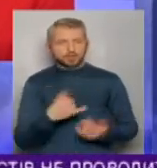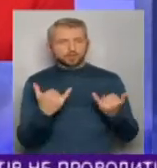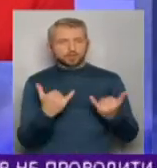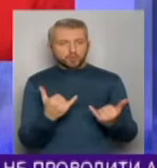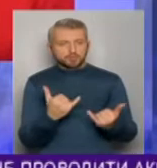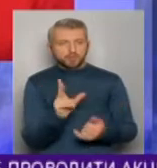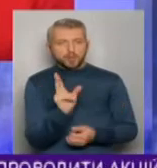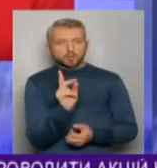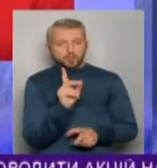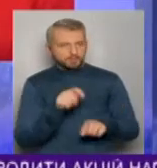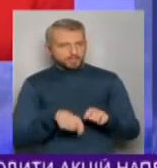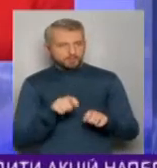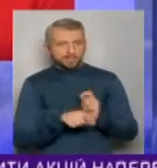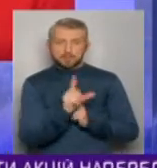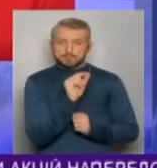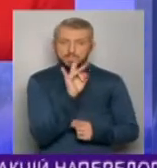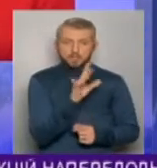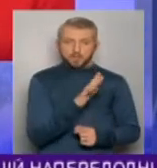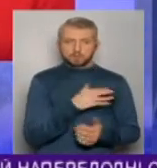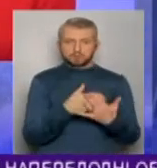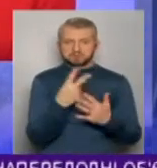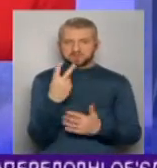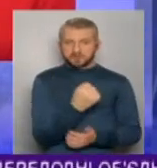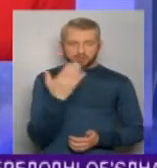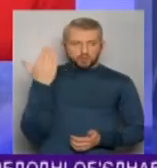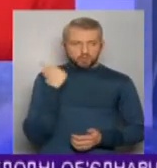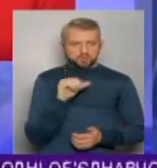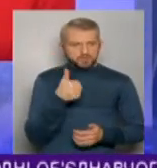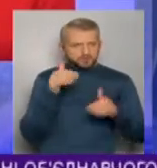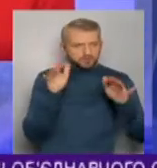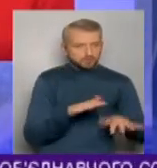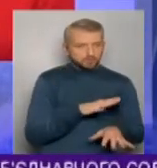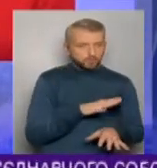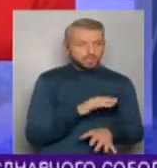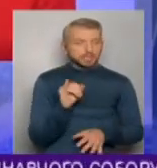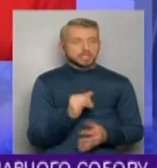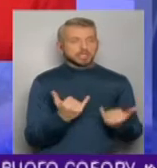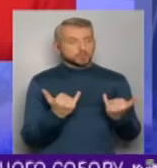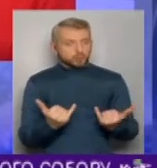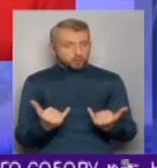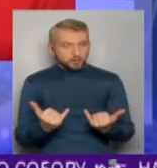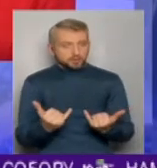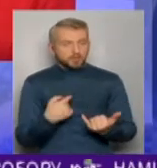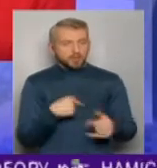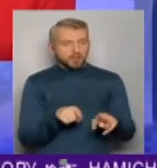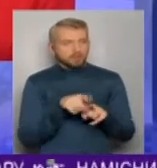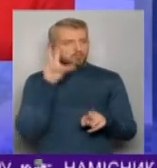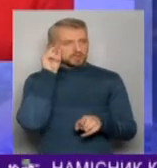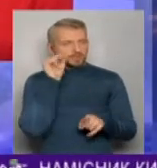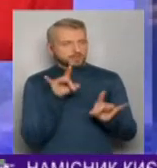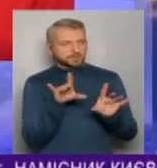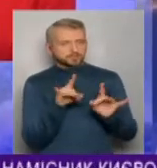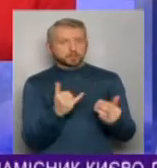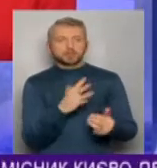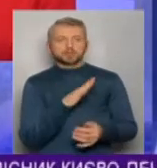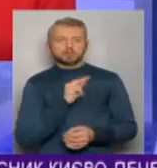друга така перевірка. Перший раз була десь тижнів два тому, перший сніг випав і сьогодні. І Я такі цифри приведу, що сьогодні